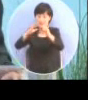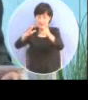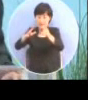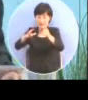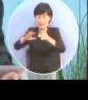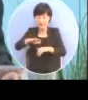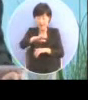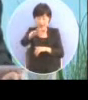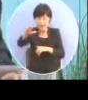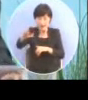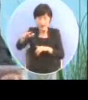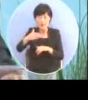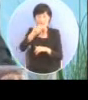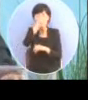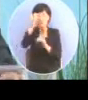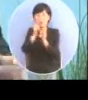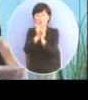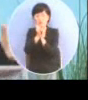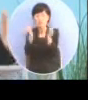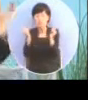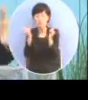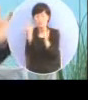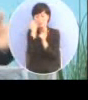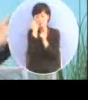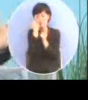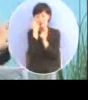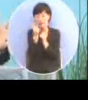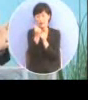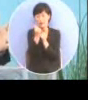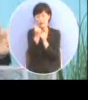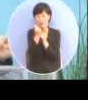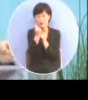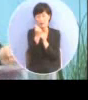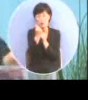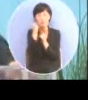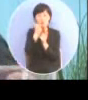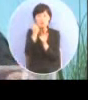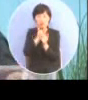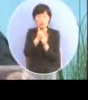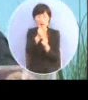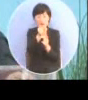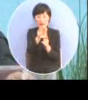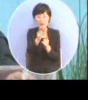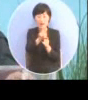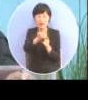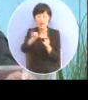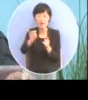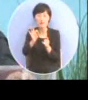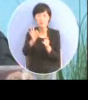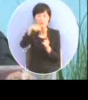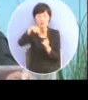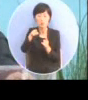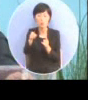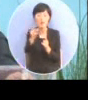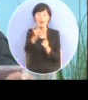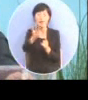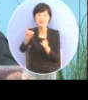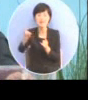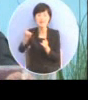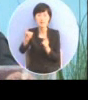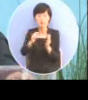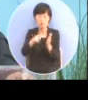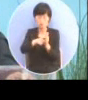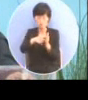이 헤밍웨이 같은 사람이요. 굉장한 인물이었잖아요. Chúng ta biết Hemingway là một tác giả được